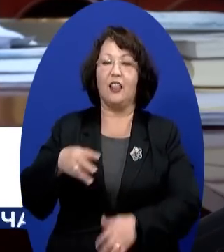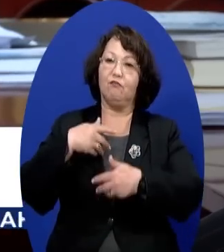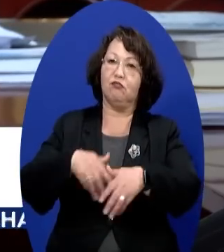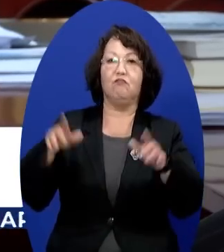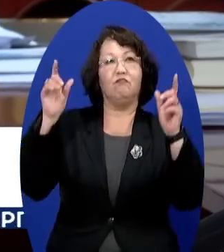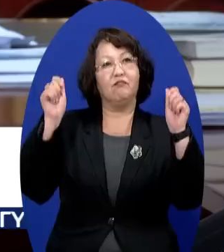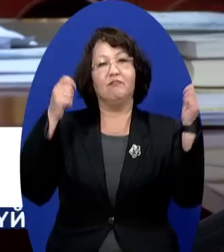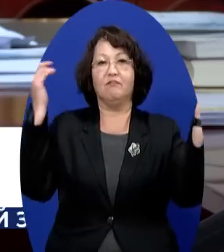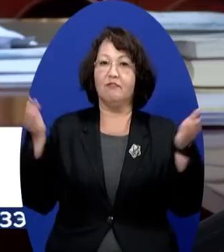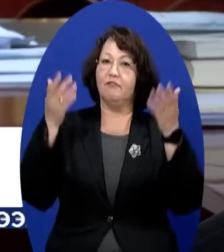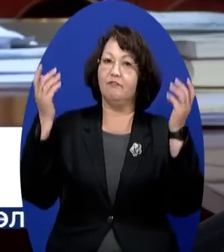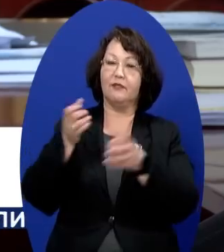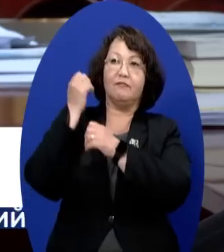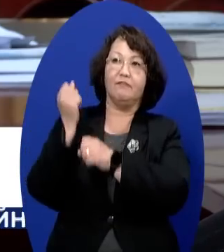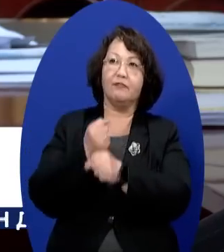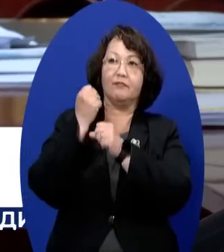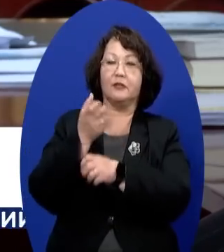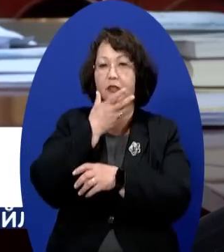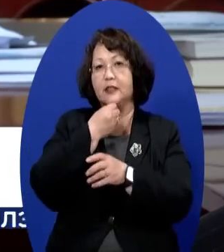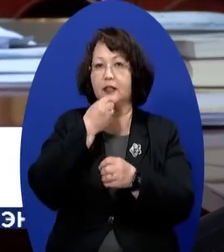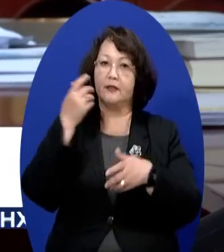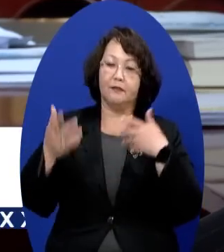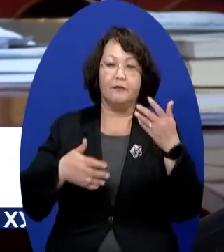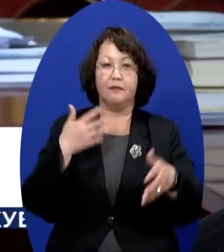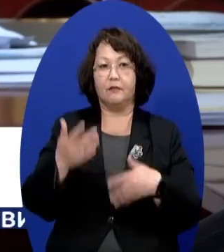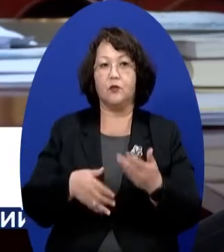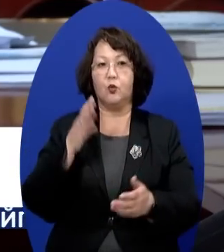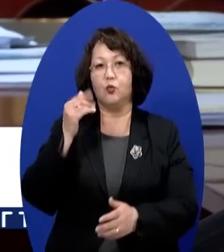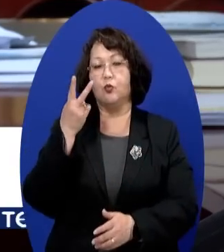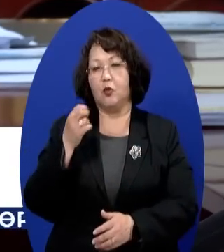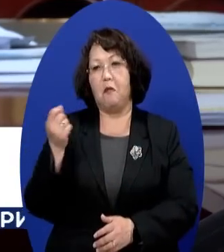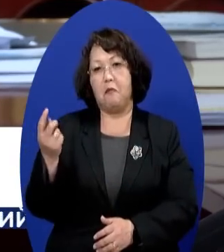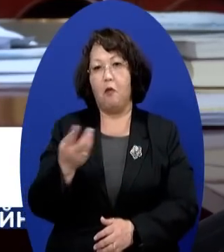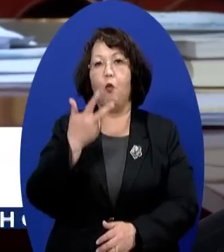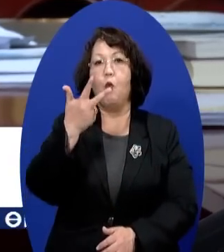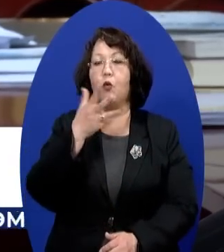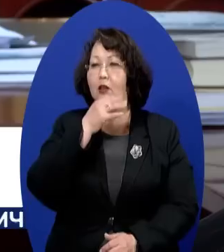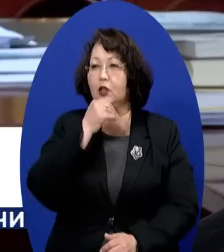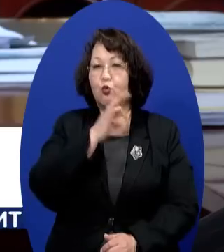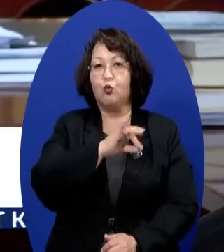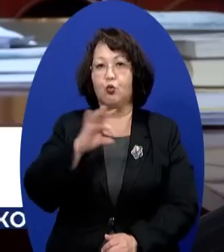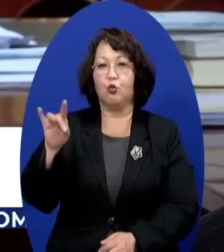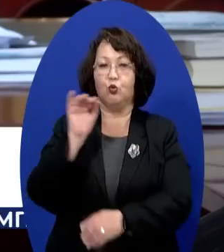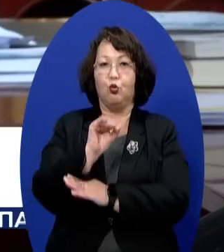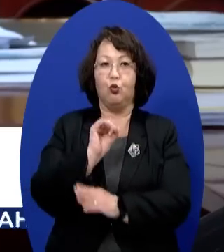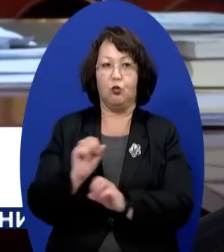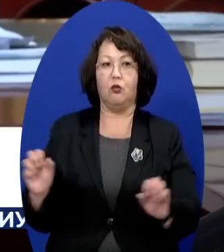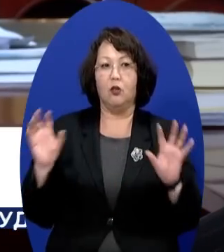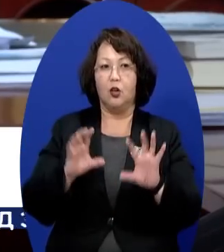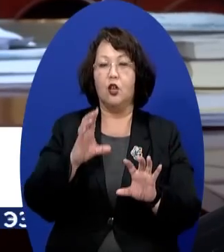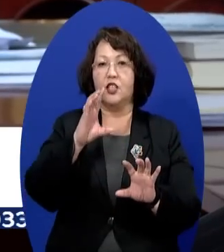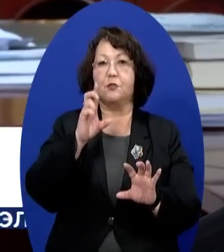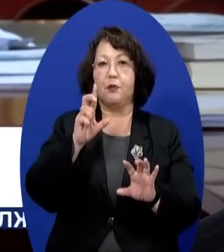үеийн төлөөлөл, өсвөрийн төлөөлөл гэсэн гурван үеийн төлөөлөл бол тамирчдын парадад бол жагсаж одоо төхөөрийн хөшөөнд бол хүн төлөвлөж